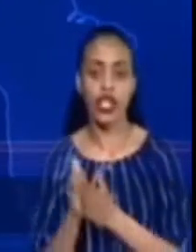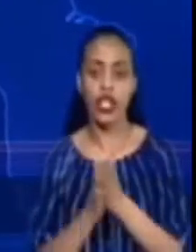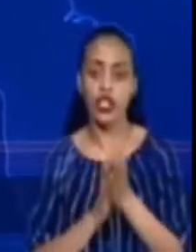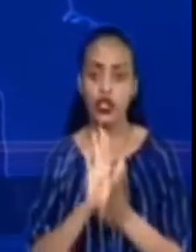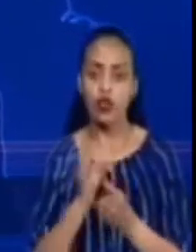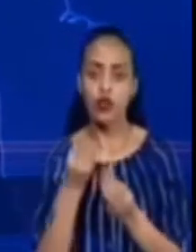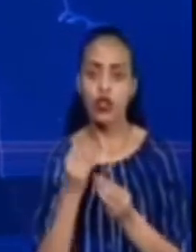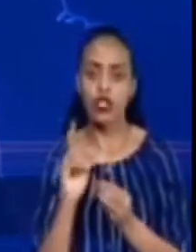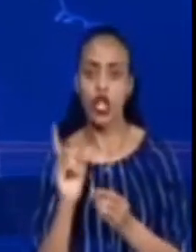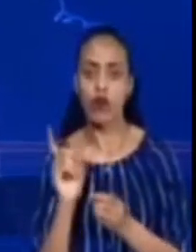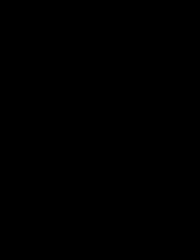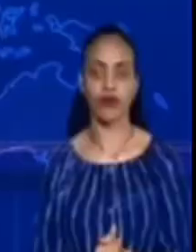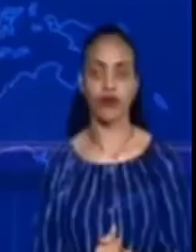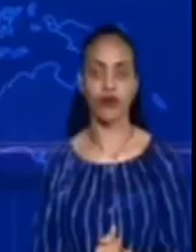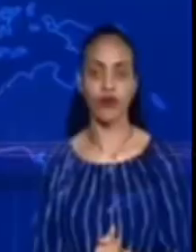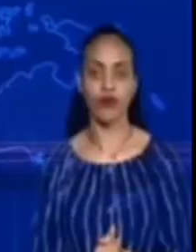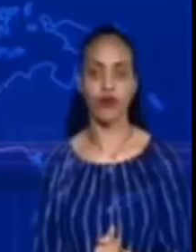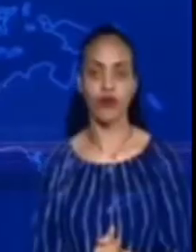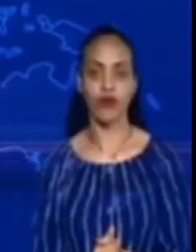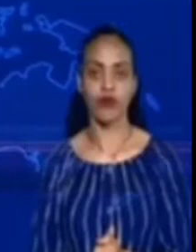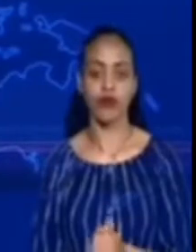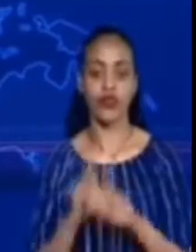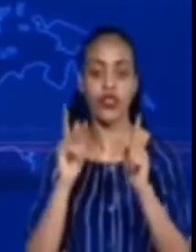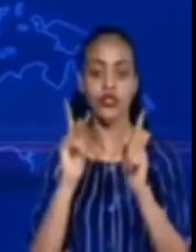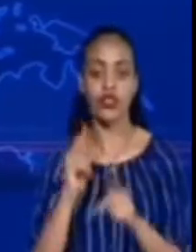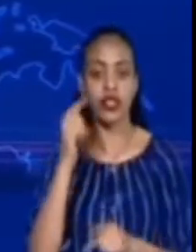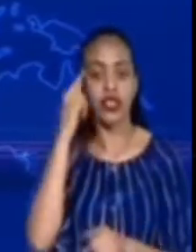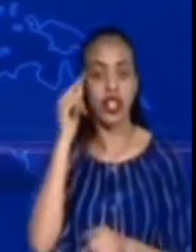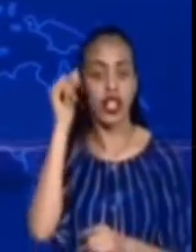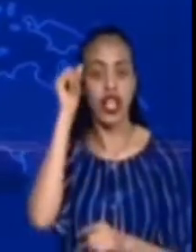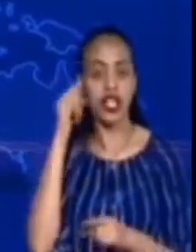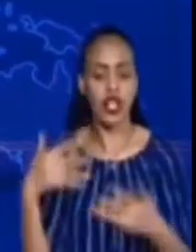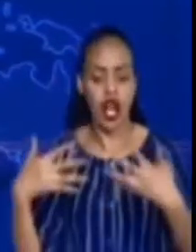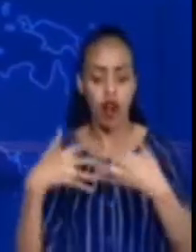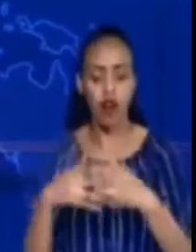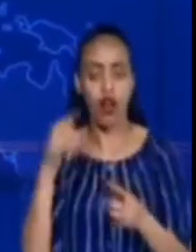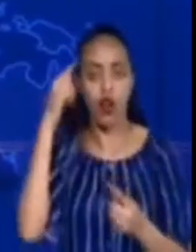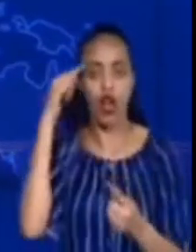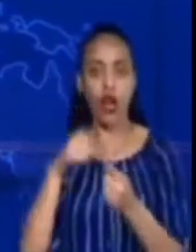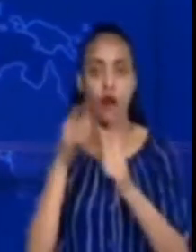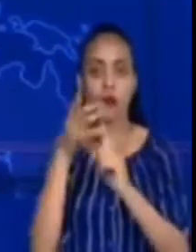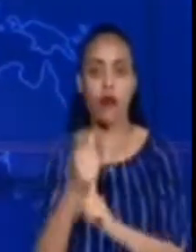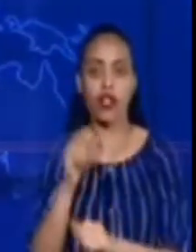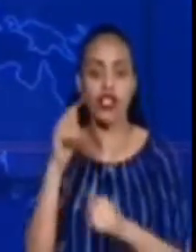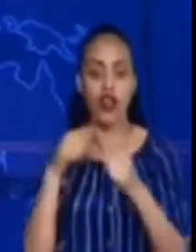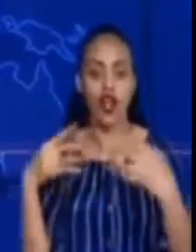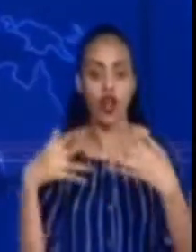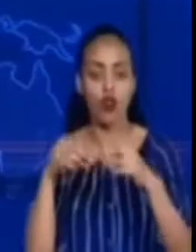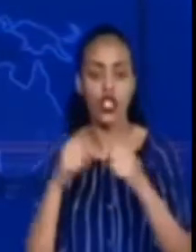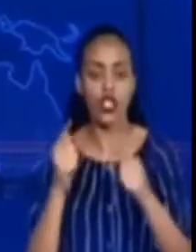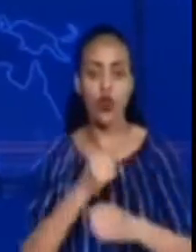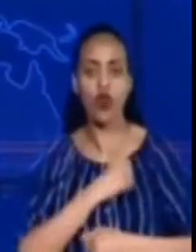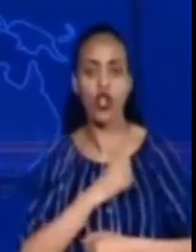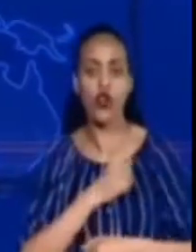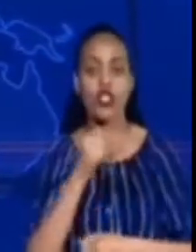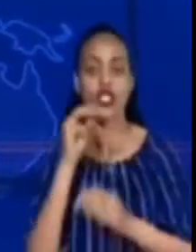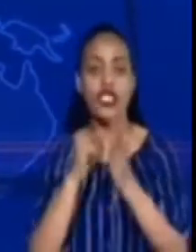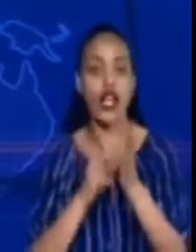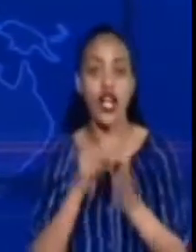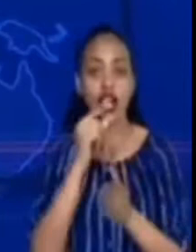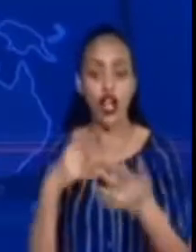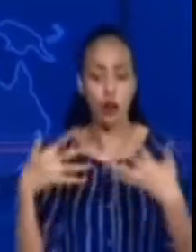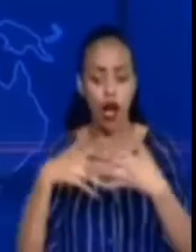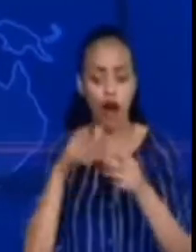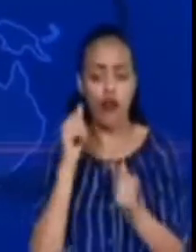አይደለም ተብሎ የቀረው አህመዲን ጀበል እስር አለብህ ወድ ከሀገር ወጣ ሲባል አልወጣም ከሀገር ወጥቶ ወደ ሀገር ስትገባ